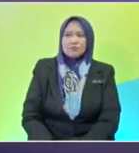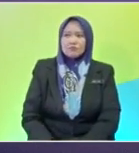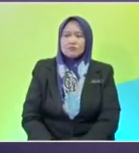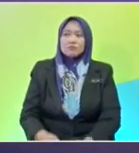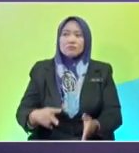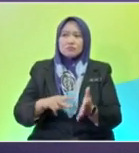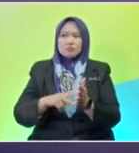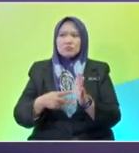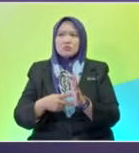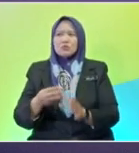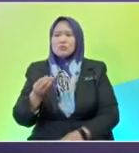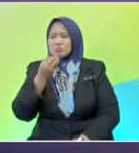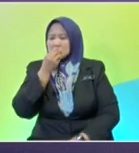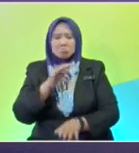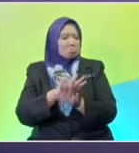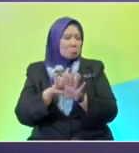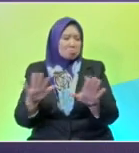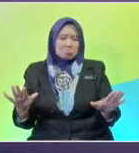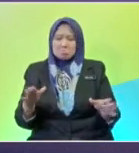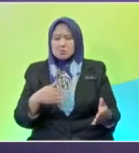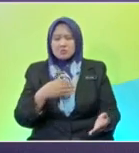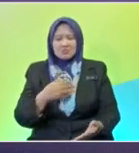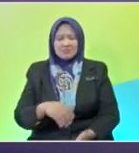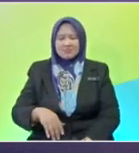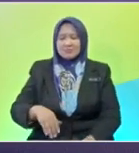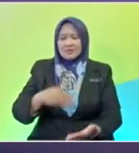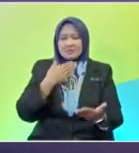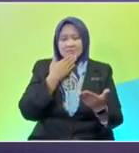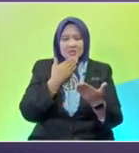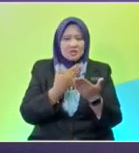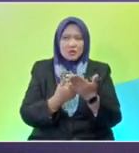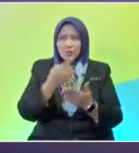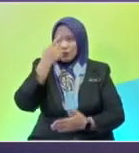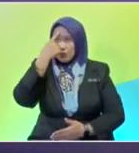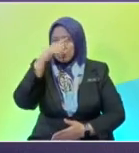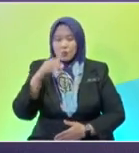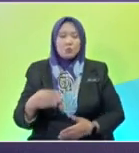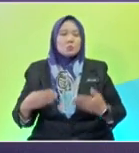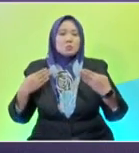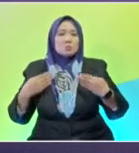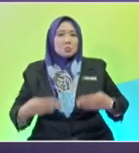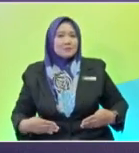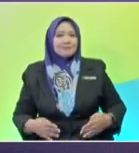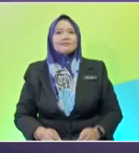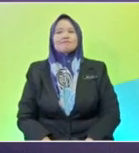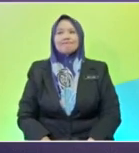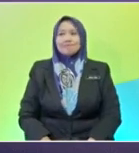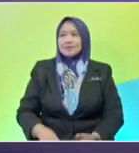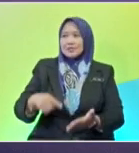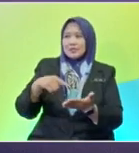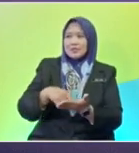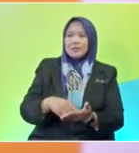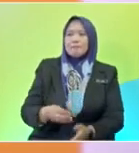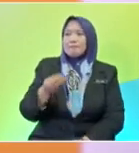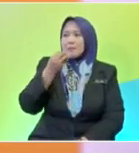untuk tubuh badan kita Oke aki ini maksud makanan tidak berkhasiat Oke makanan